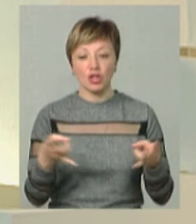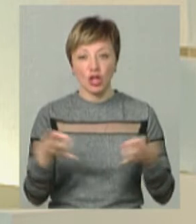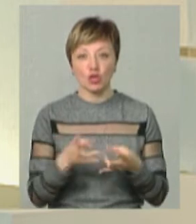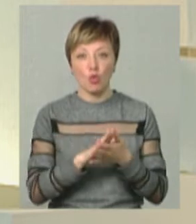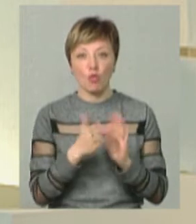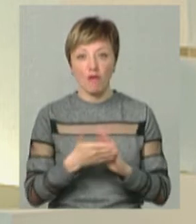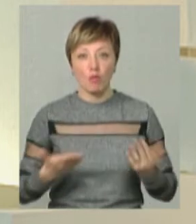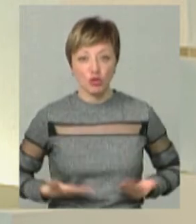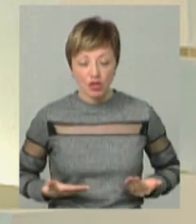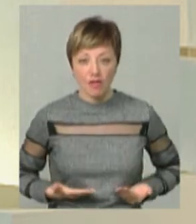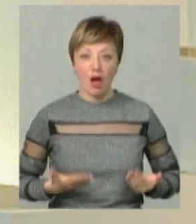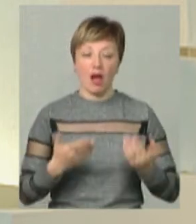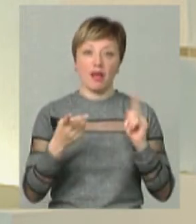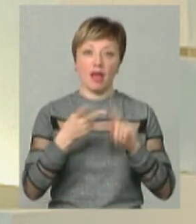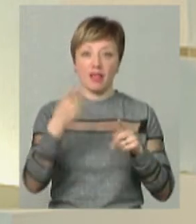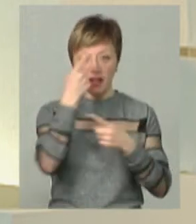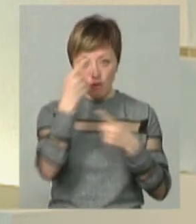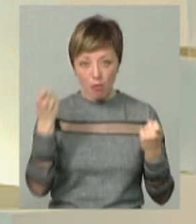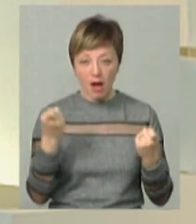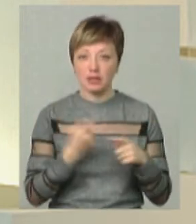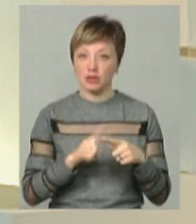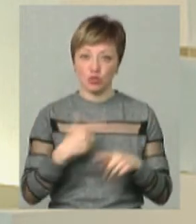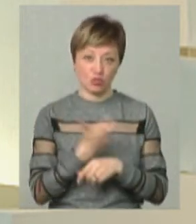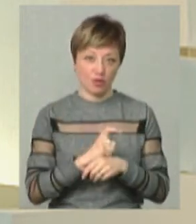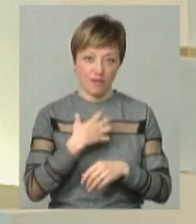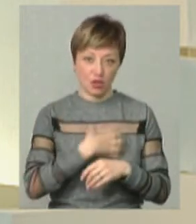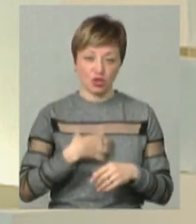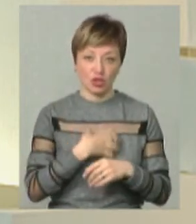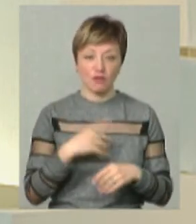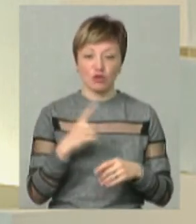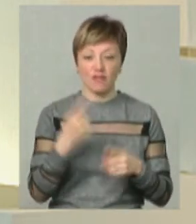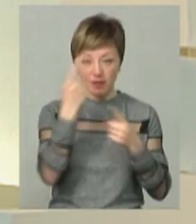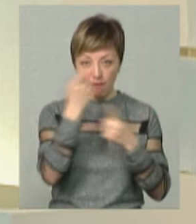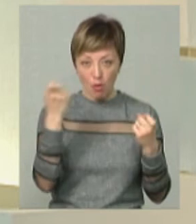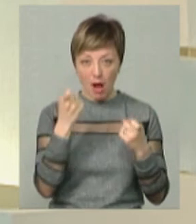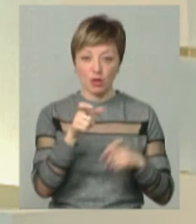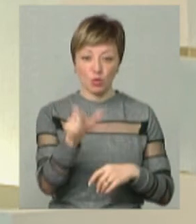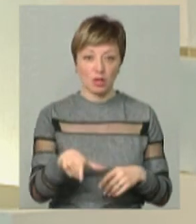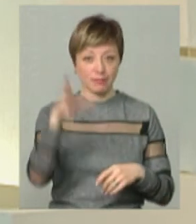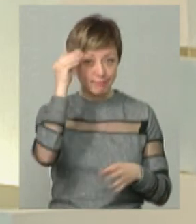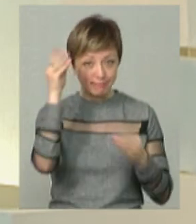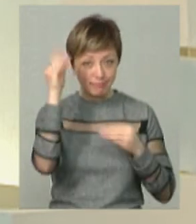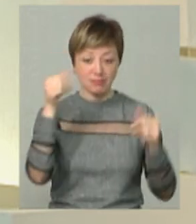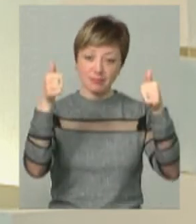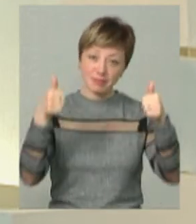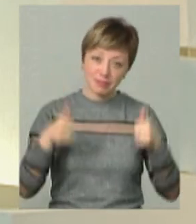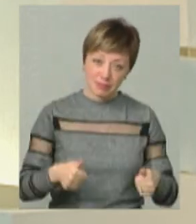умови проживання, на інформацію, тому що це дуже важливо, щоб відповідна інформація, інформаційні стенди і